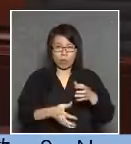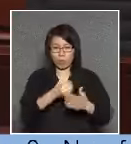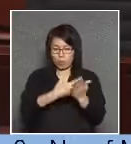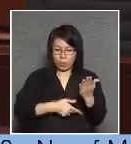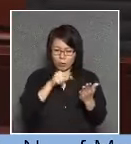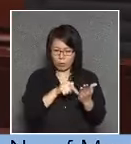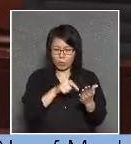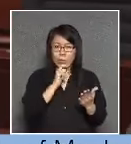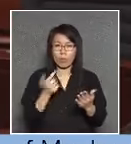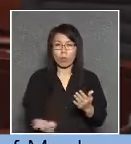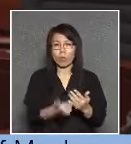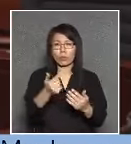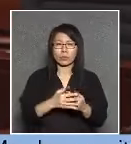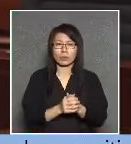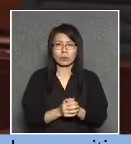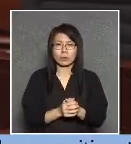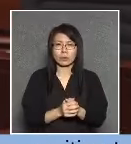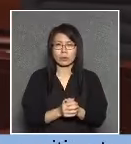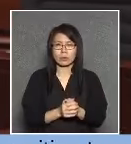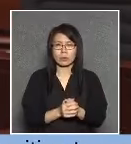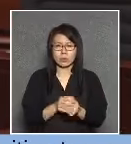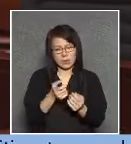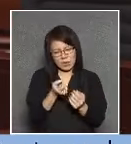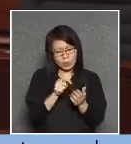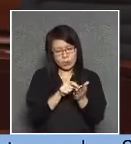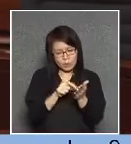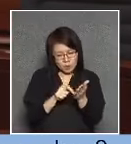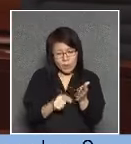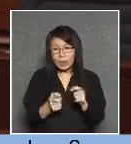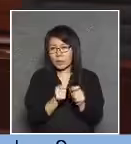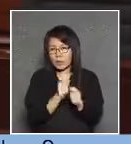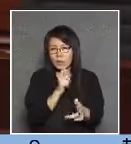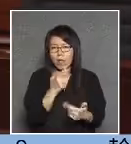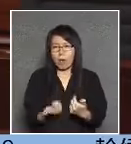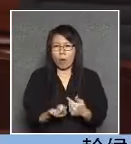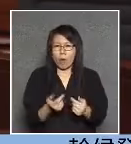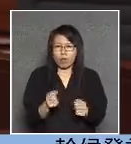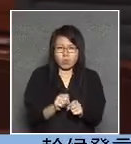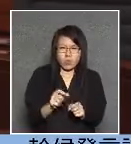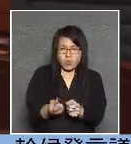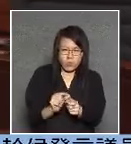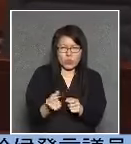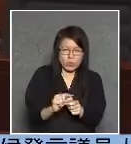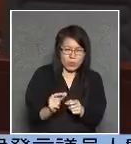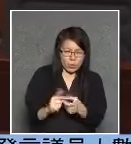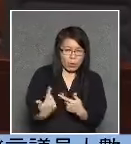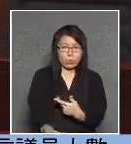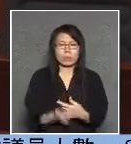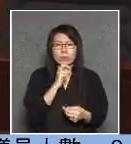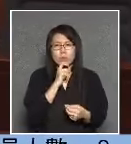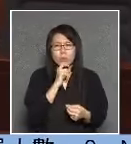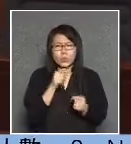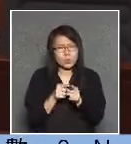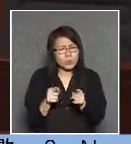很多繁雲欲節，有很多很勞累，有很多很臃